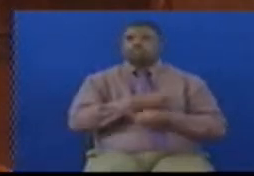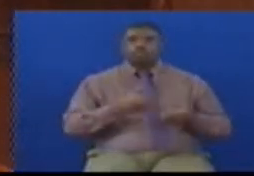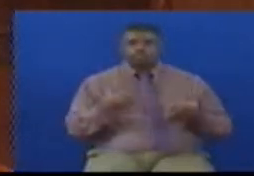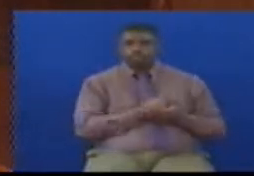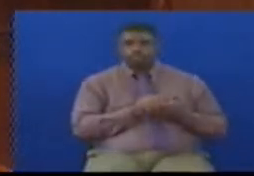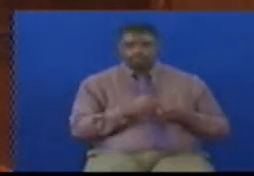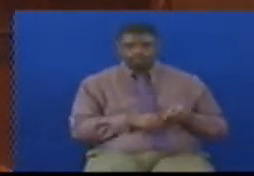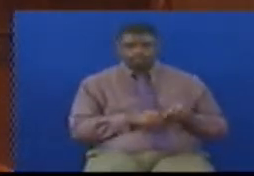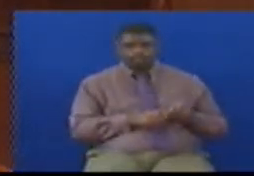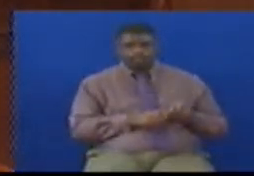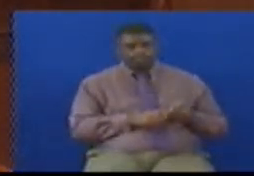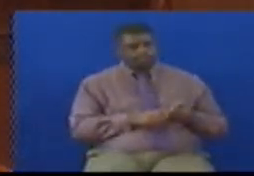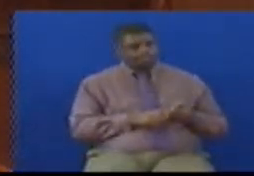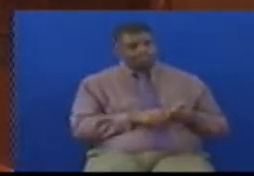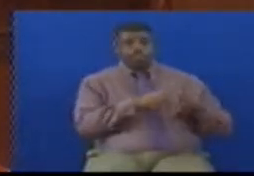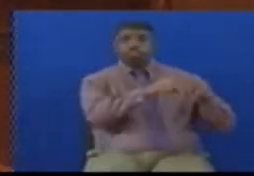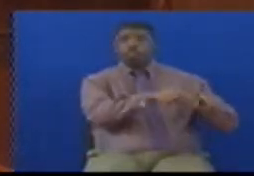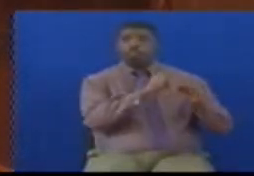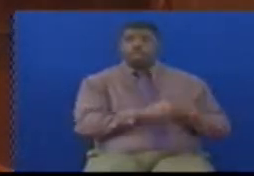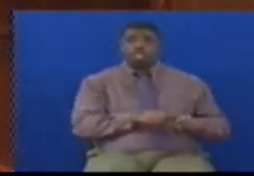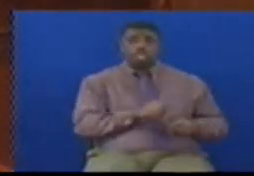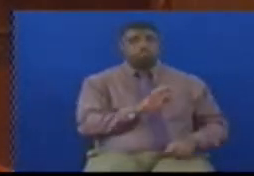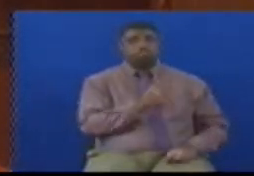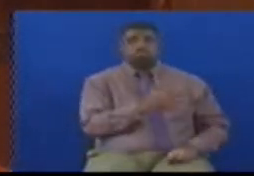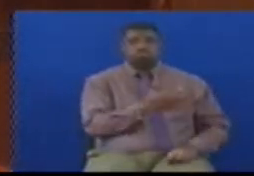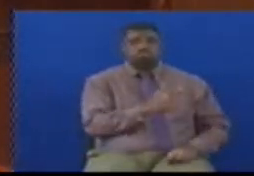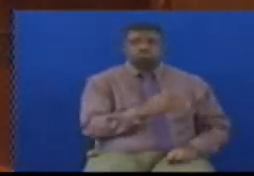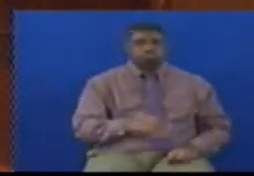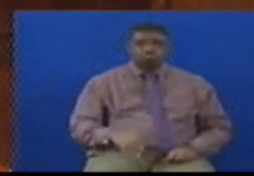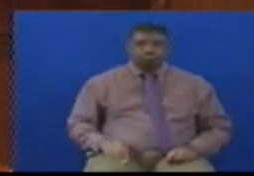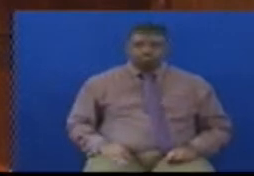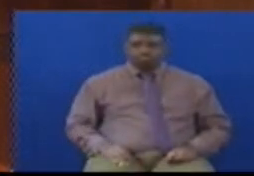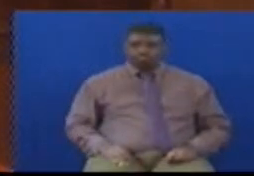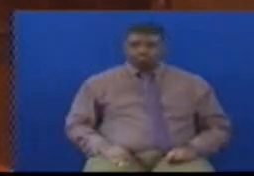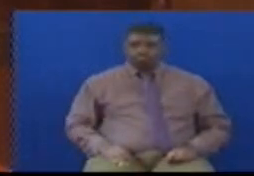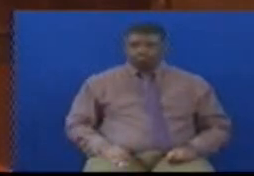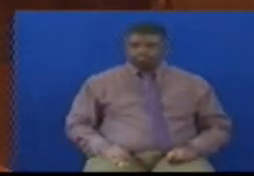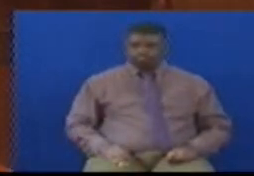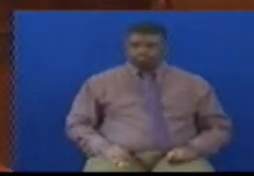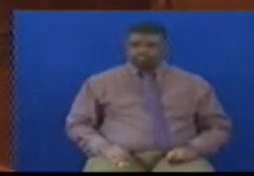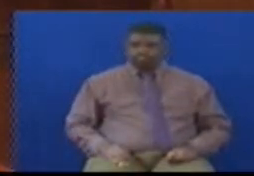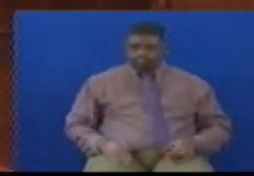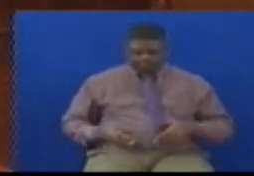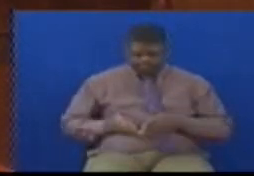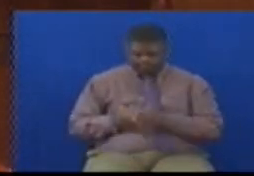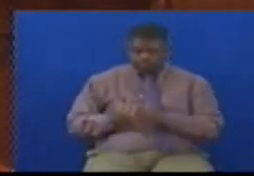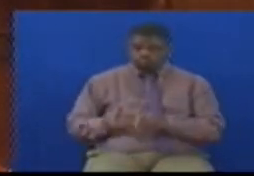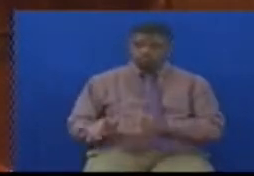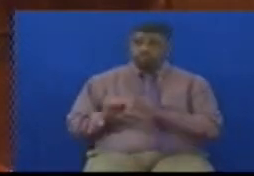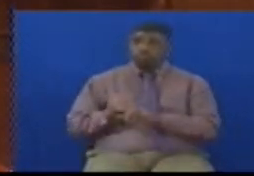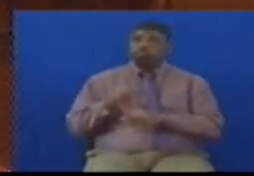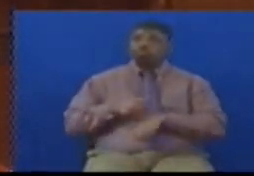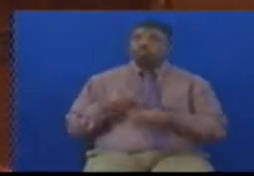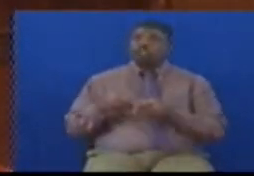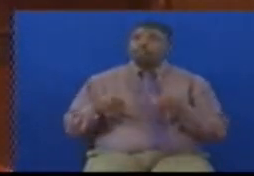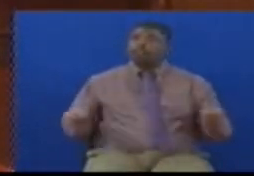katika bandari hauko vizuri. Na hili eneo la kusimika mfumo limechukua muda mrefu, takriban sasa ni tunaenda mwaka wa